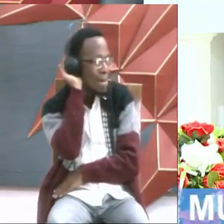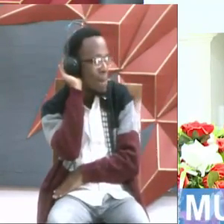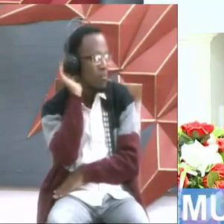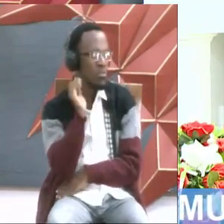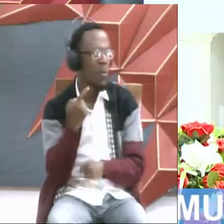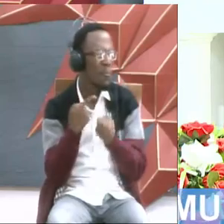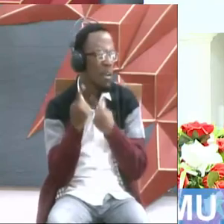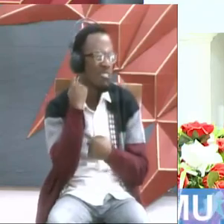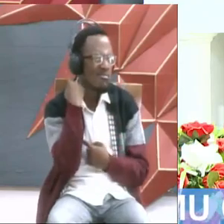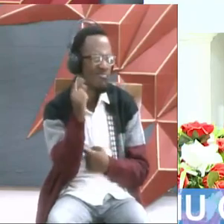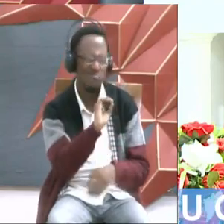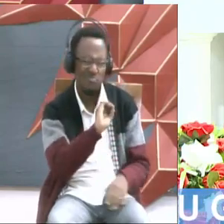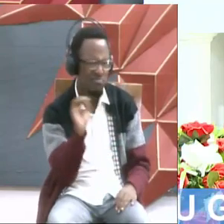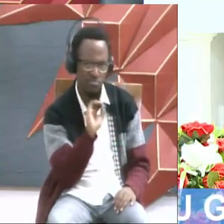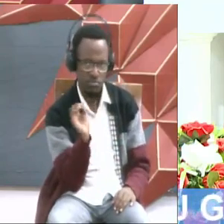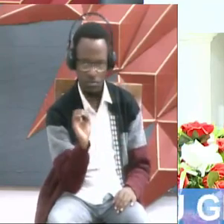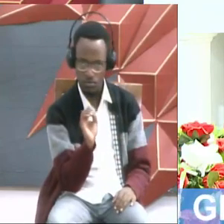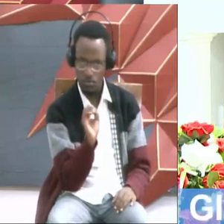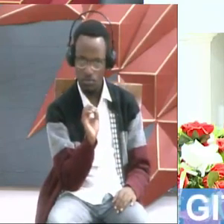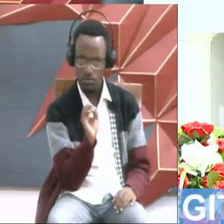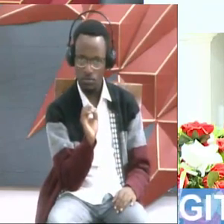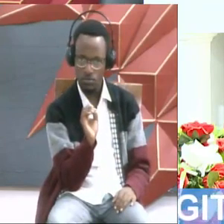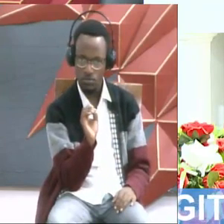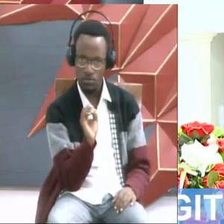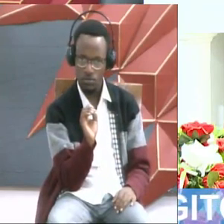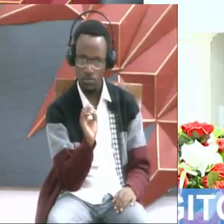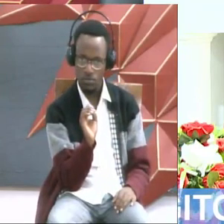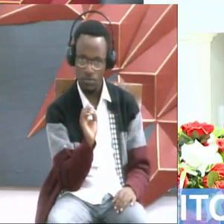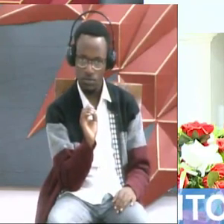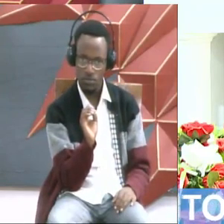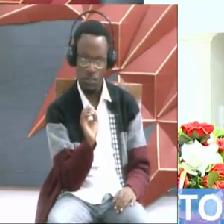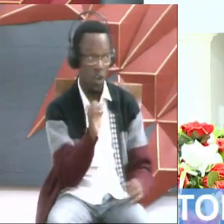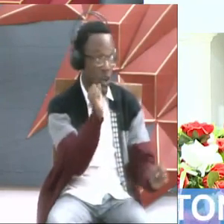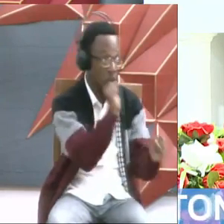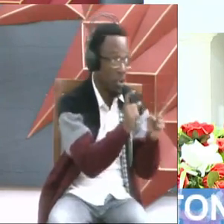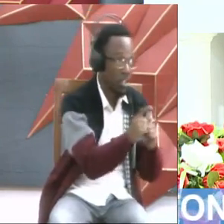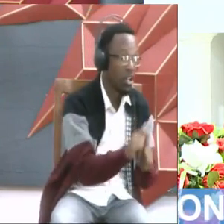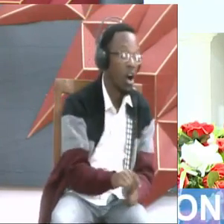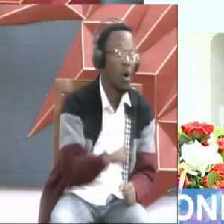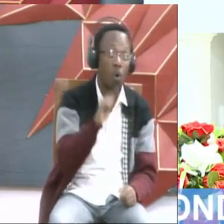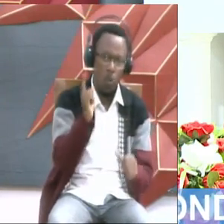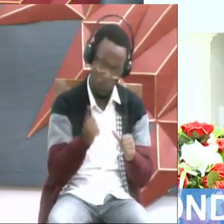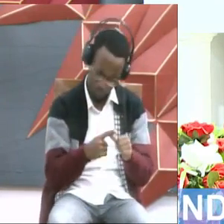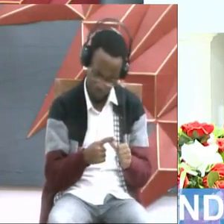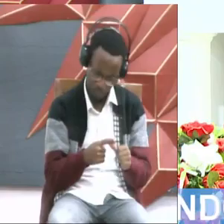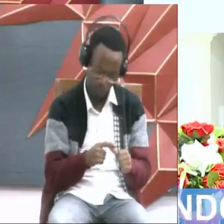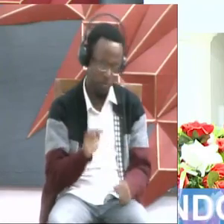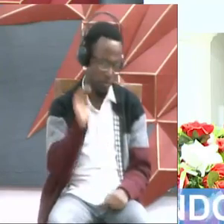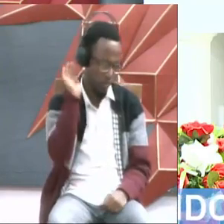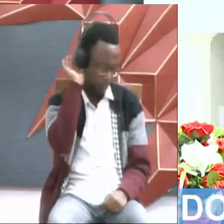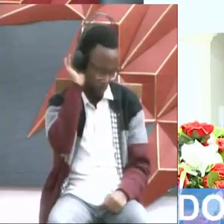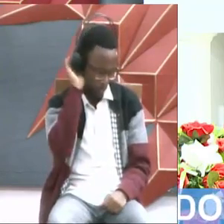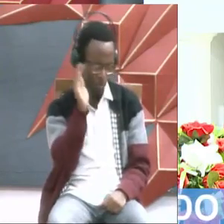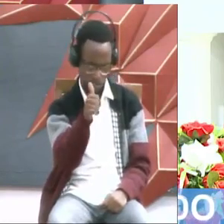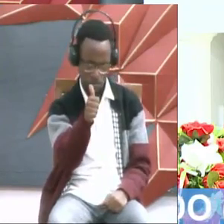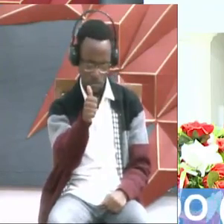Alors, nous tout celui qui écoute, chacun doit écouter